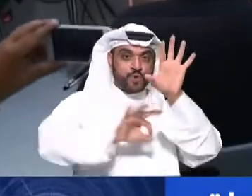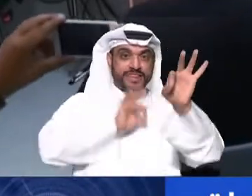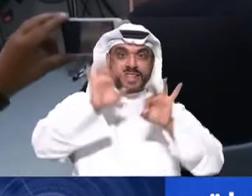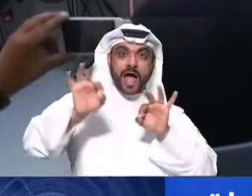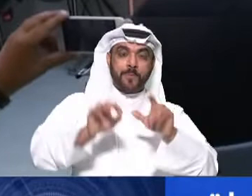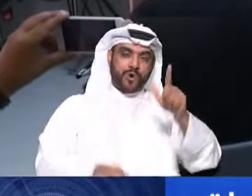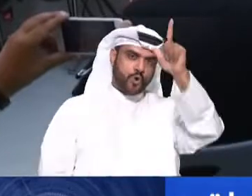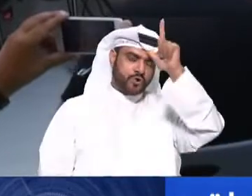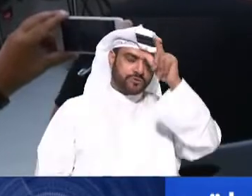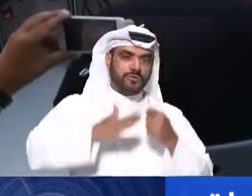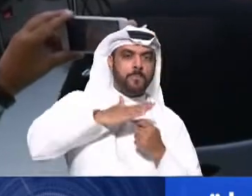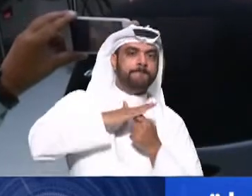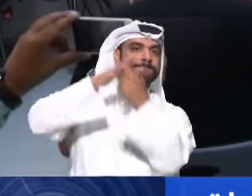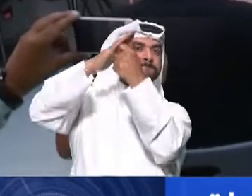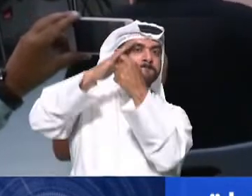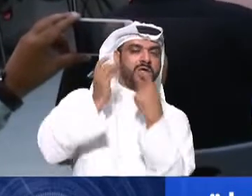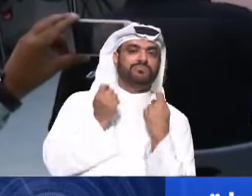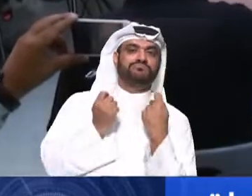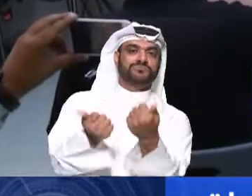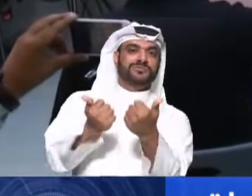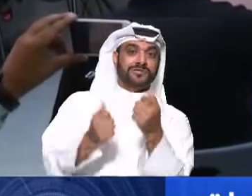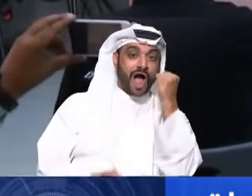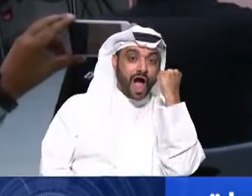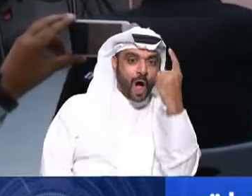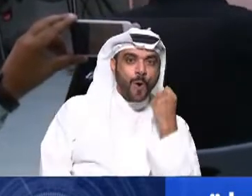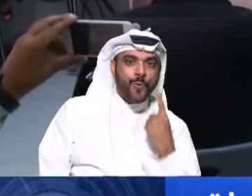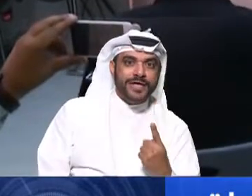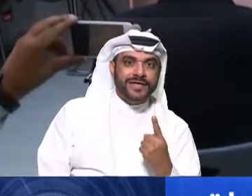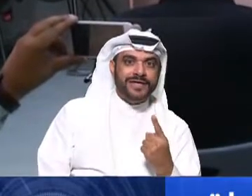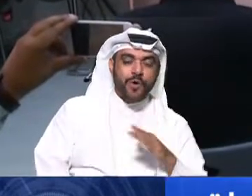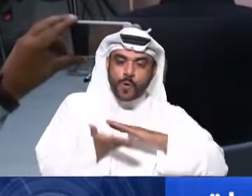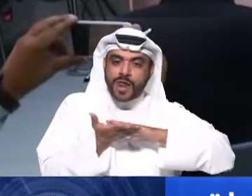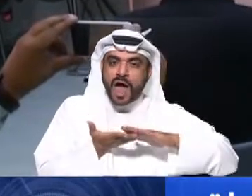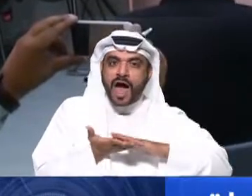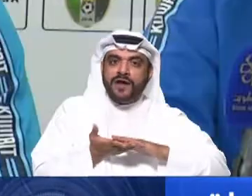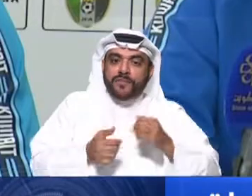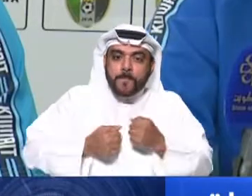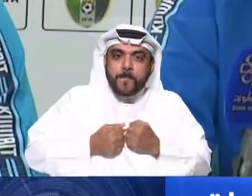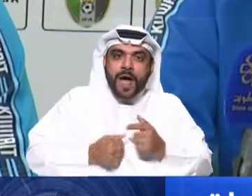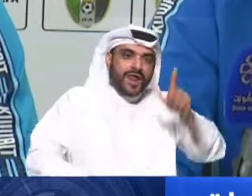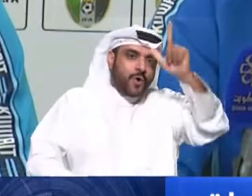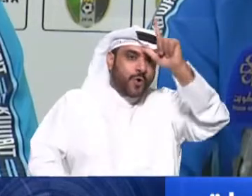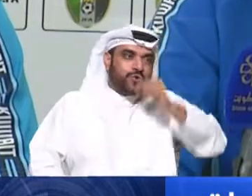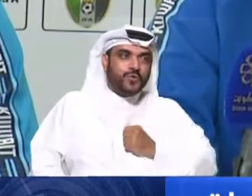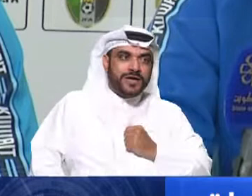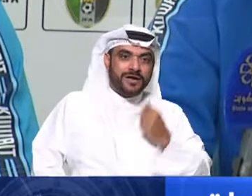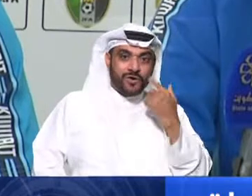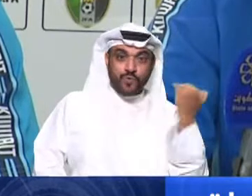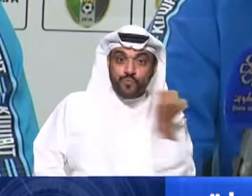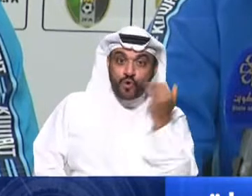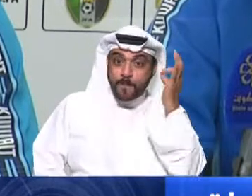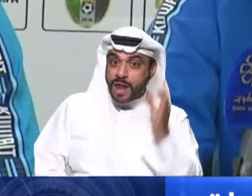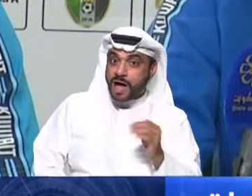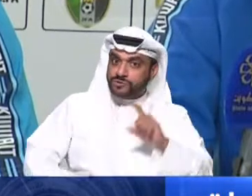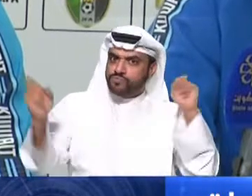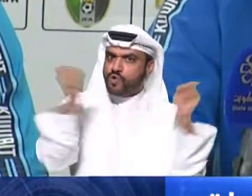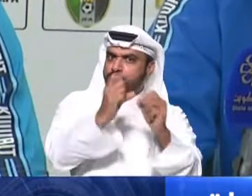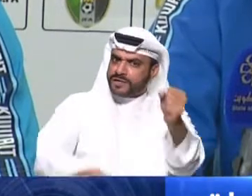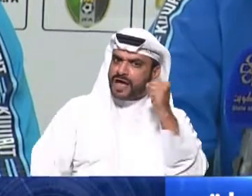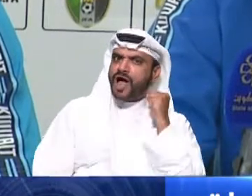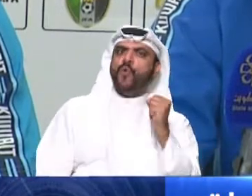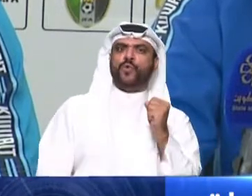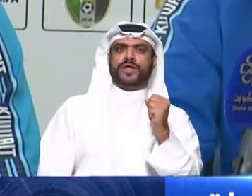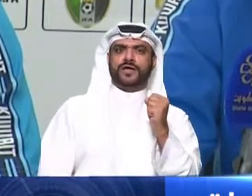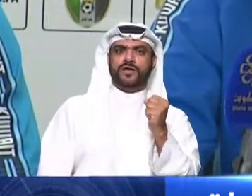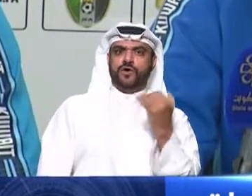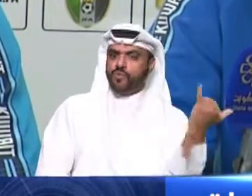محترفين على مستوى مميز، وخاصة عندما يلعب على أرضه وبين جماهيره، مشددا على أهمية المباراة وقوتها